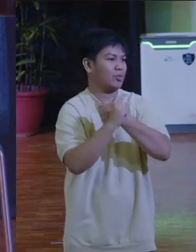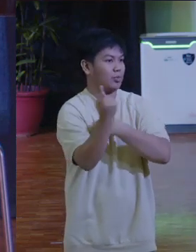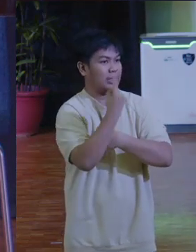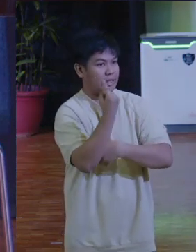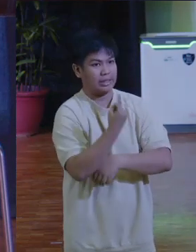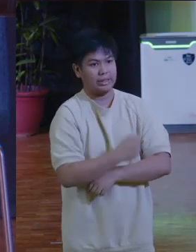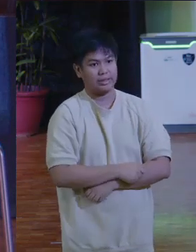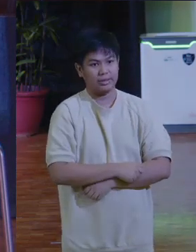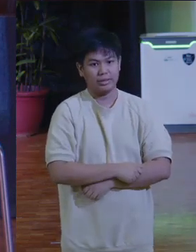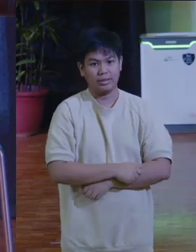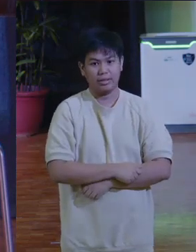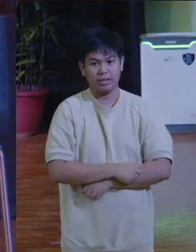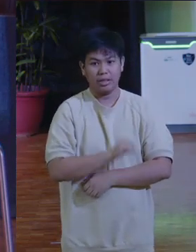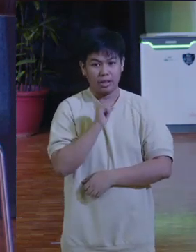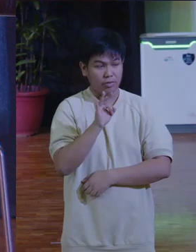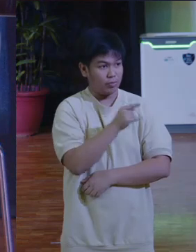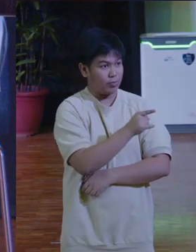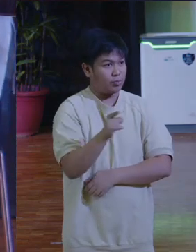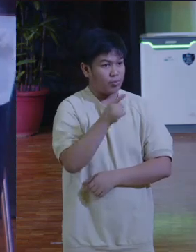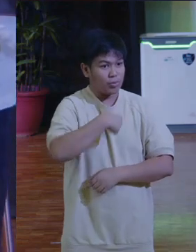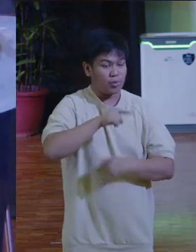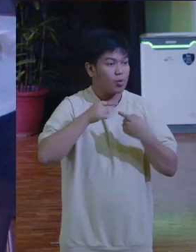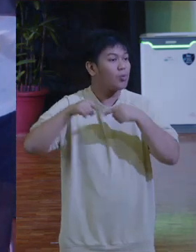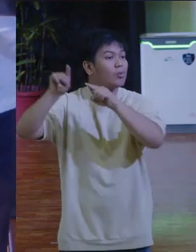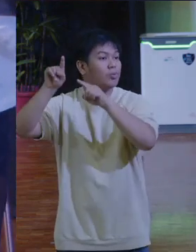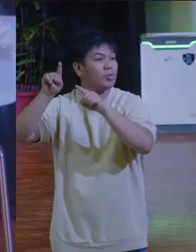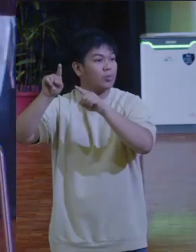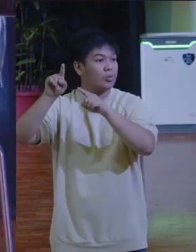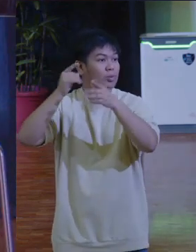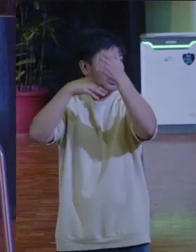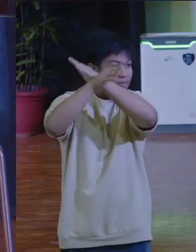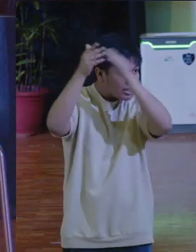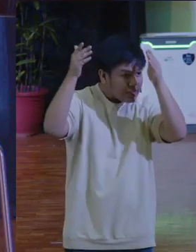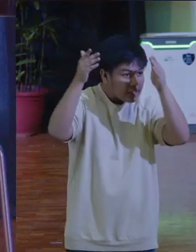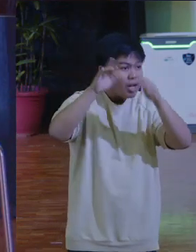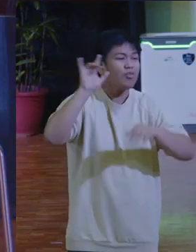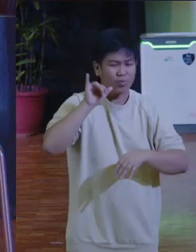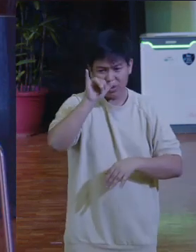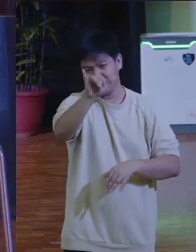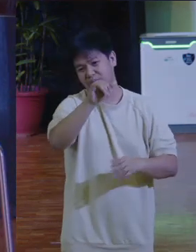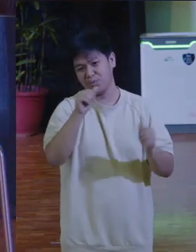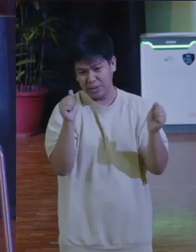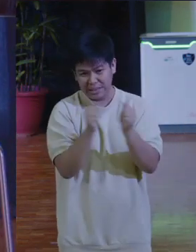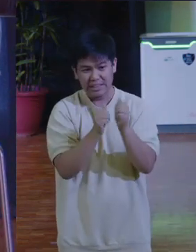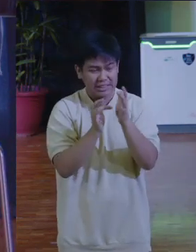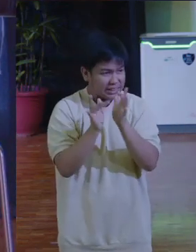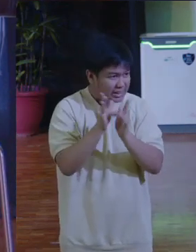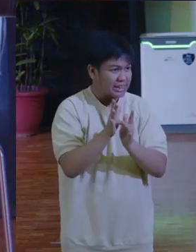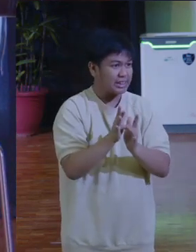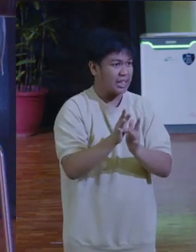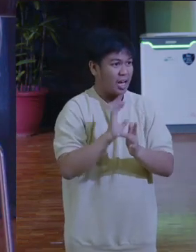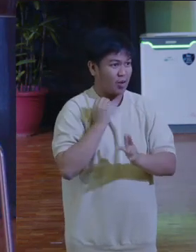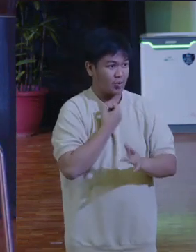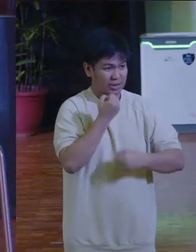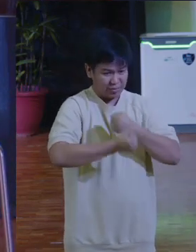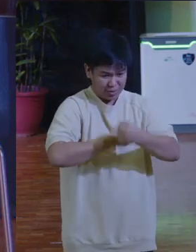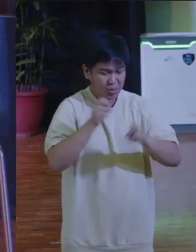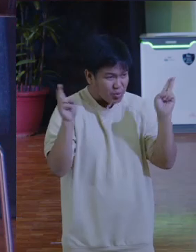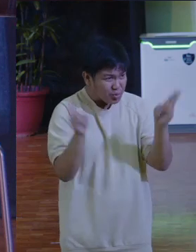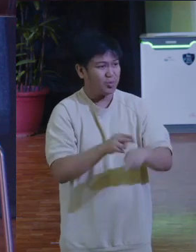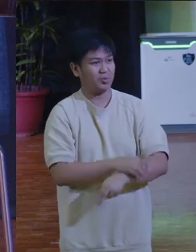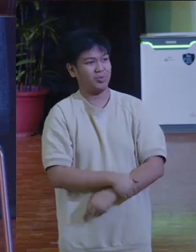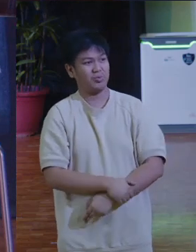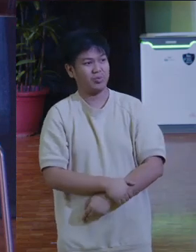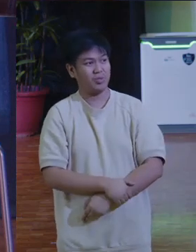walang hanggan. Buhay na walang hanggang kasayahan. Buhay na walang hanggang kagalakan sa piling ng